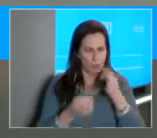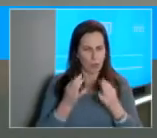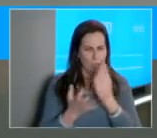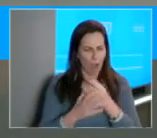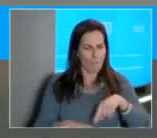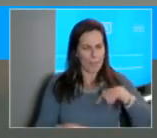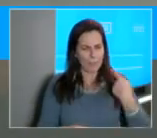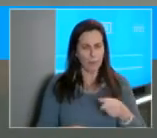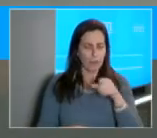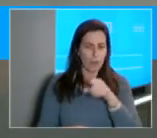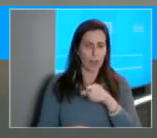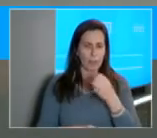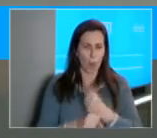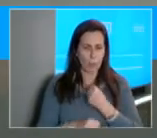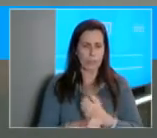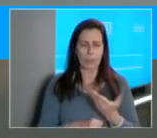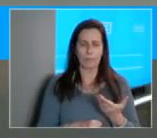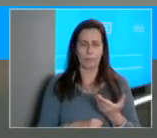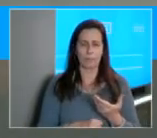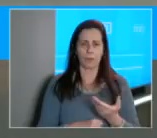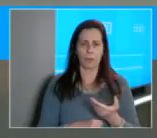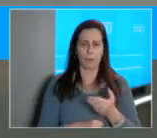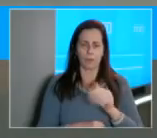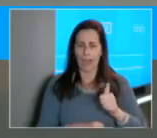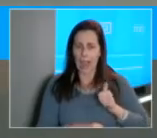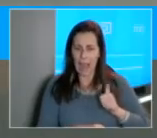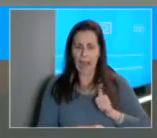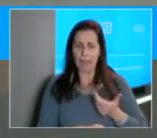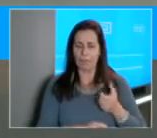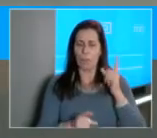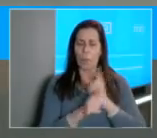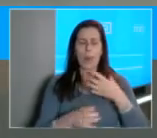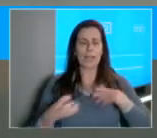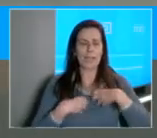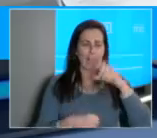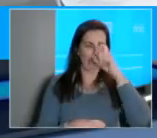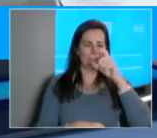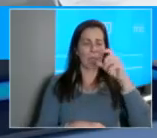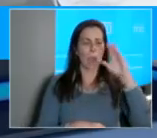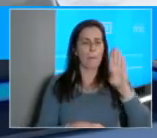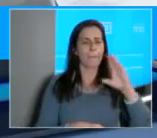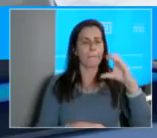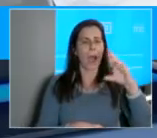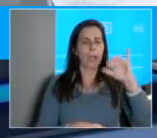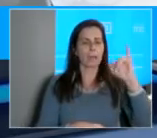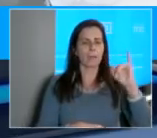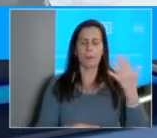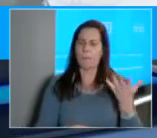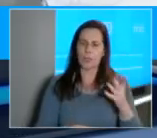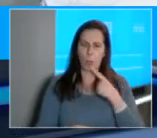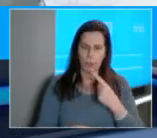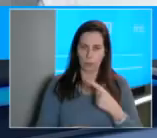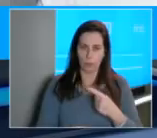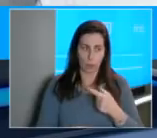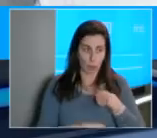המשפטית, שאתם מנהלים ולוחמים מנהלים מול מוחמד בקרי, מהי נקודת הציון הזאת? זאת